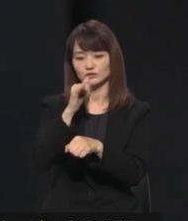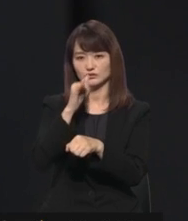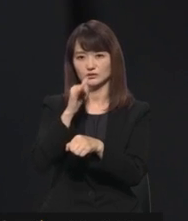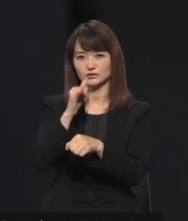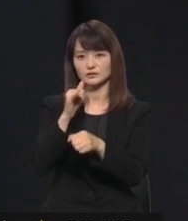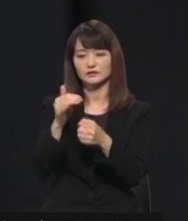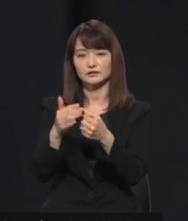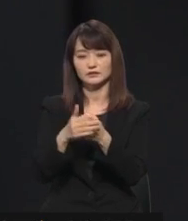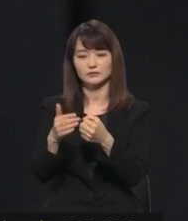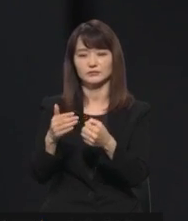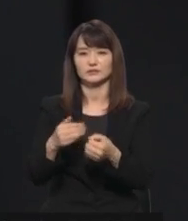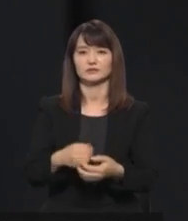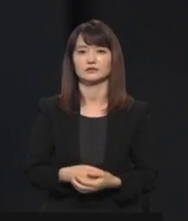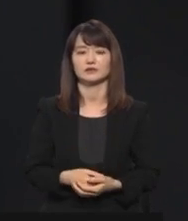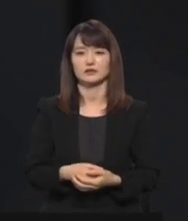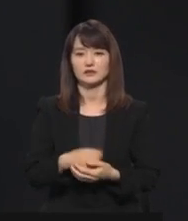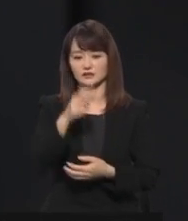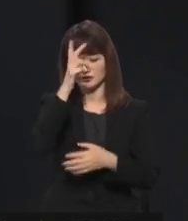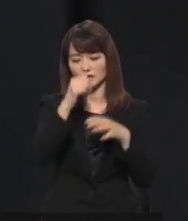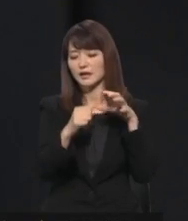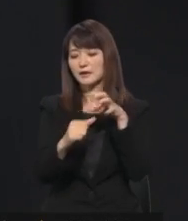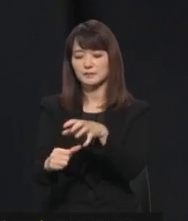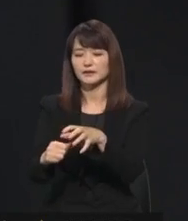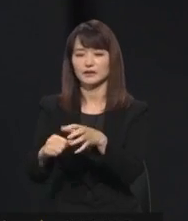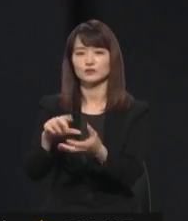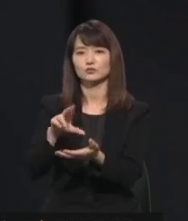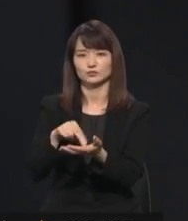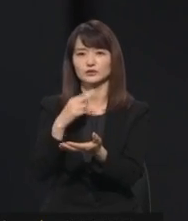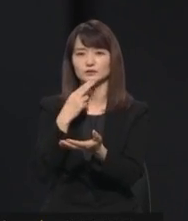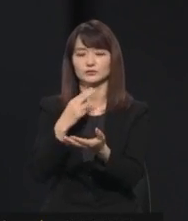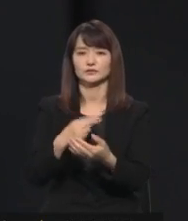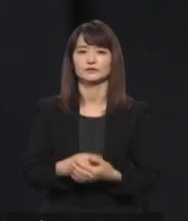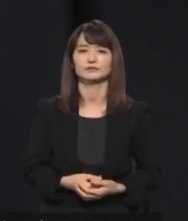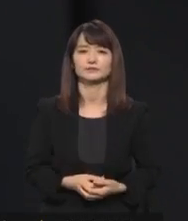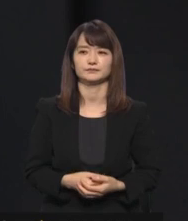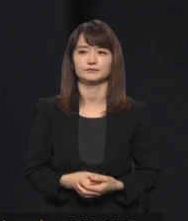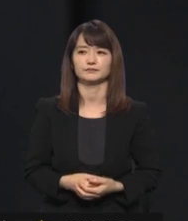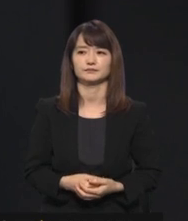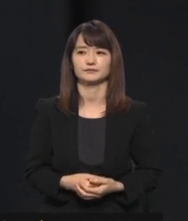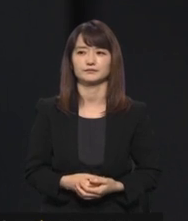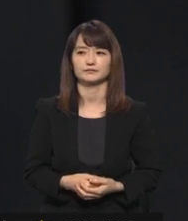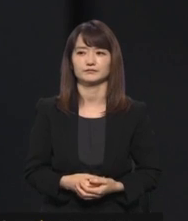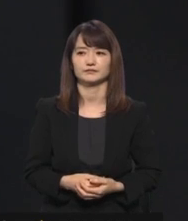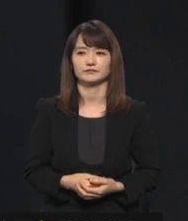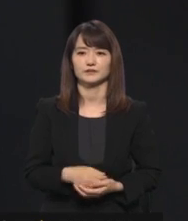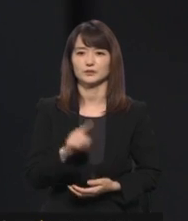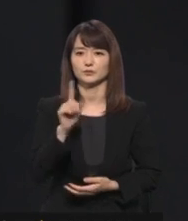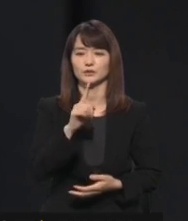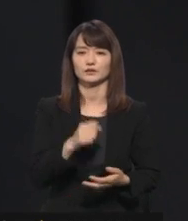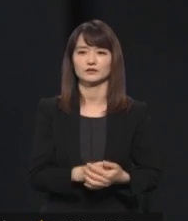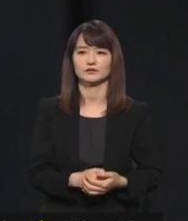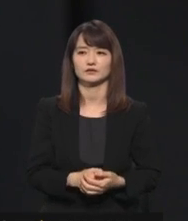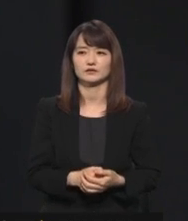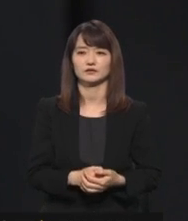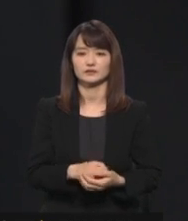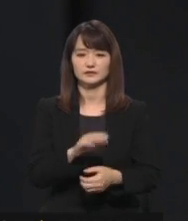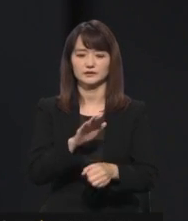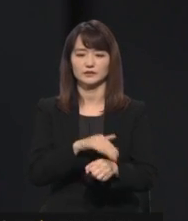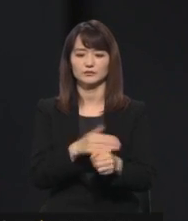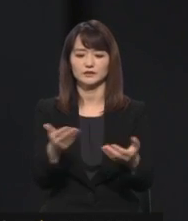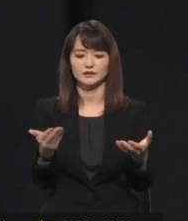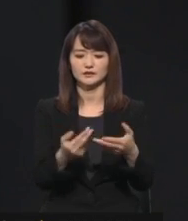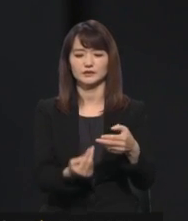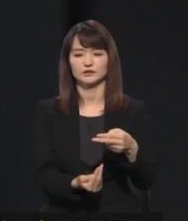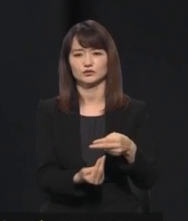봤던 사람들이기 때문에 별 문제가 없을 거다 라고 생각할 수 있겠지만 고스란히 사실은 누적되고 있는 거거든요 은성 귤